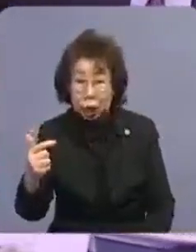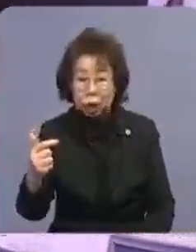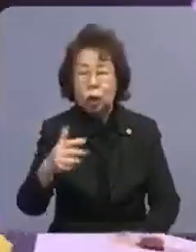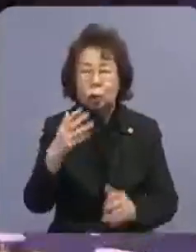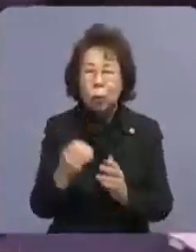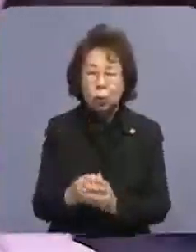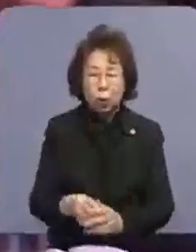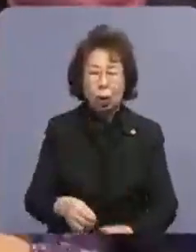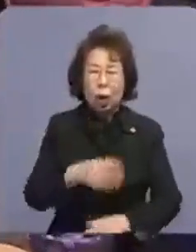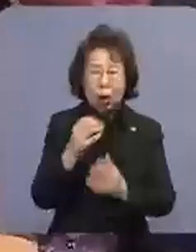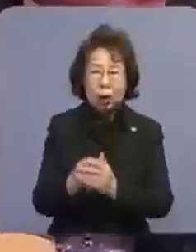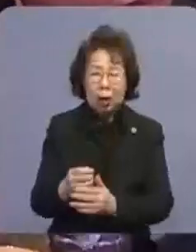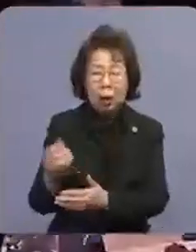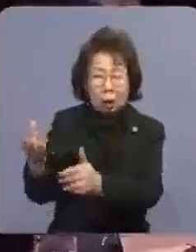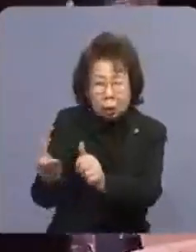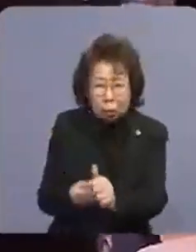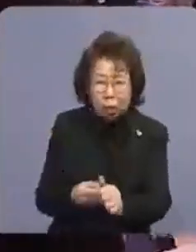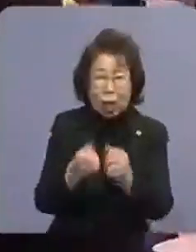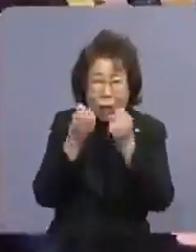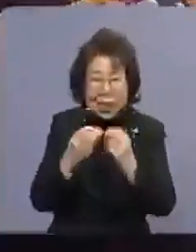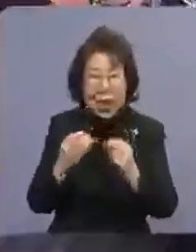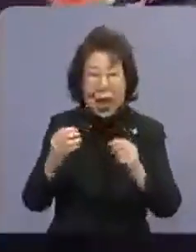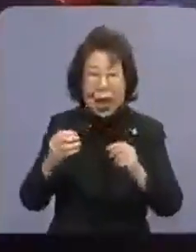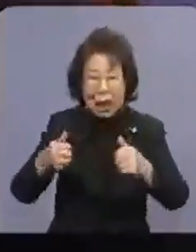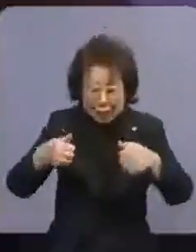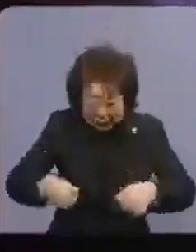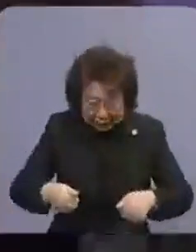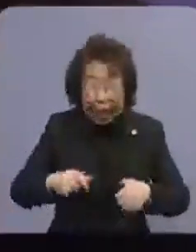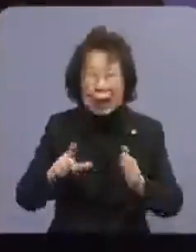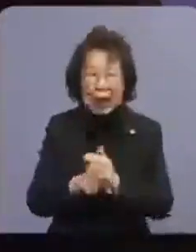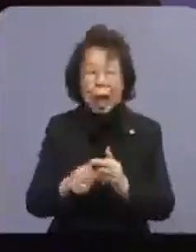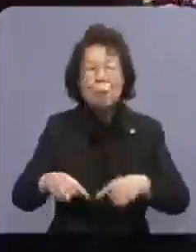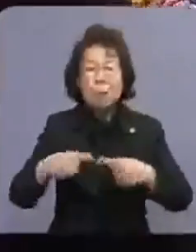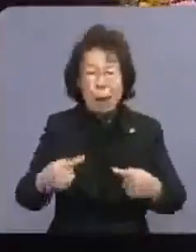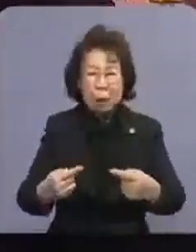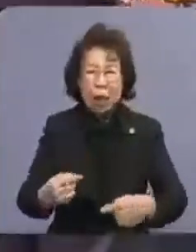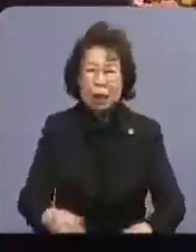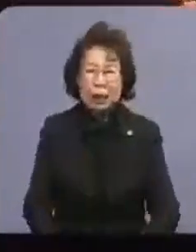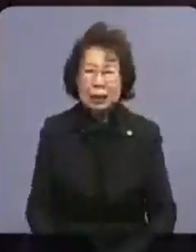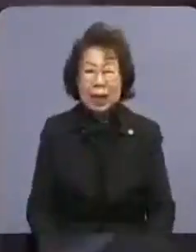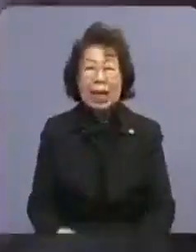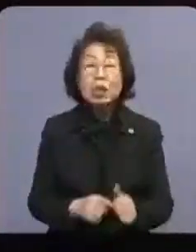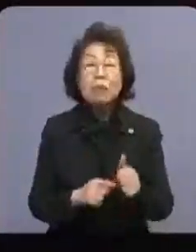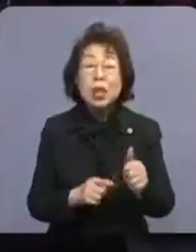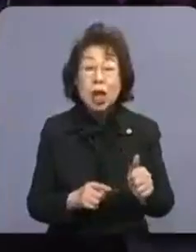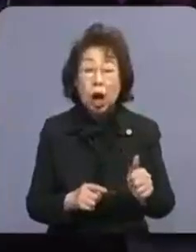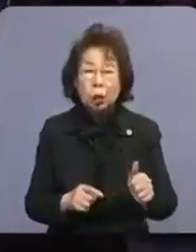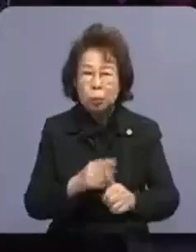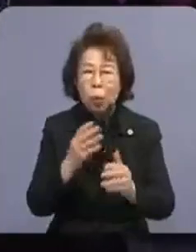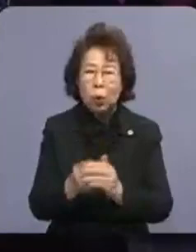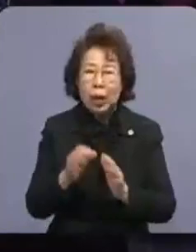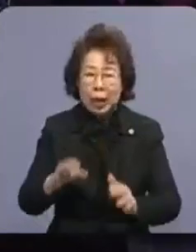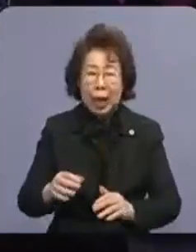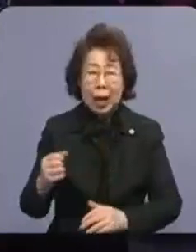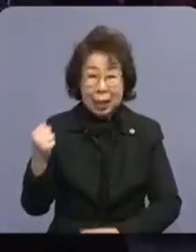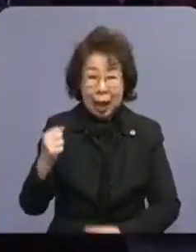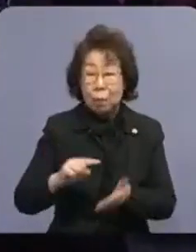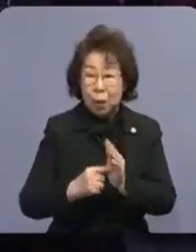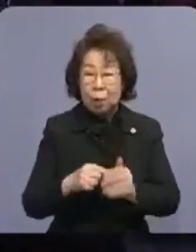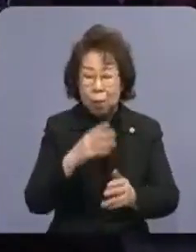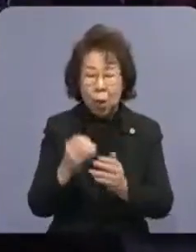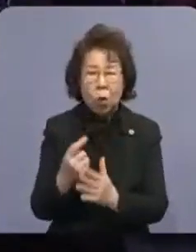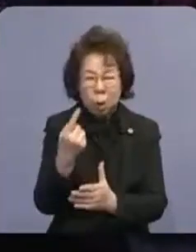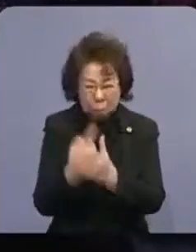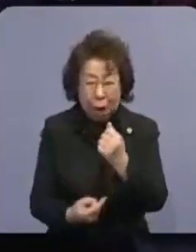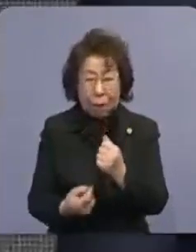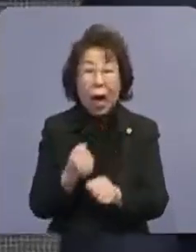부산 출향인사 초청 신년인사회에 나란히 참석했습니다. 김기현 의원은 이번 전당대회 이후 하나로